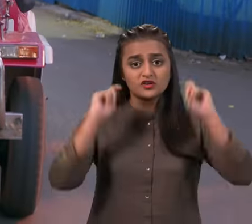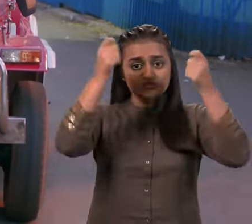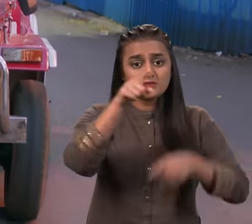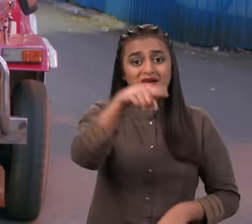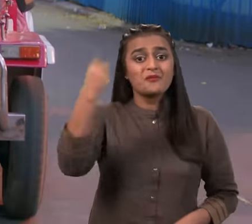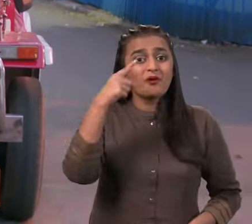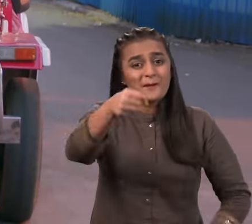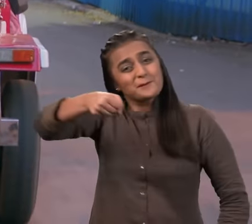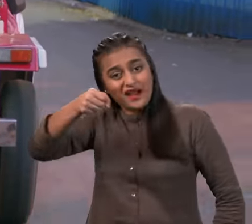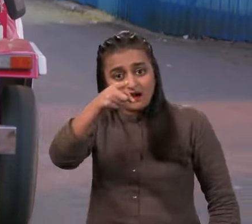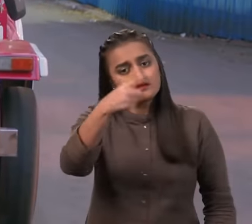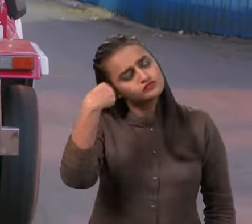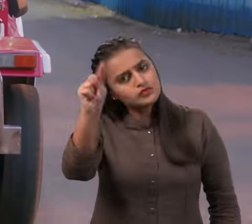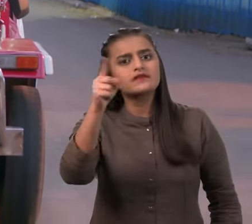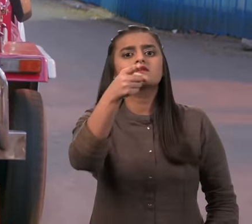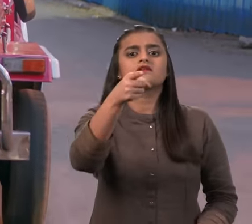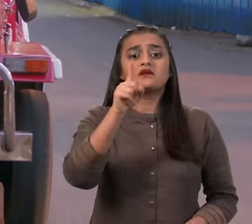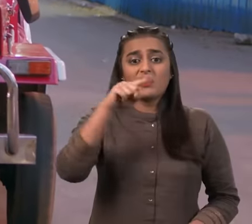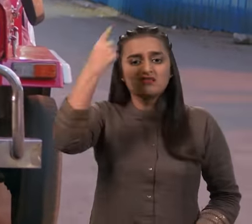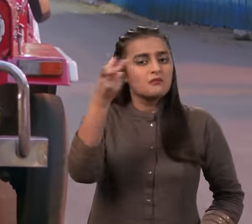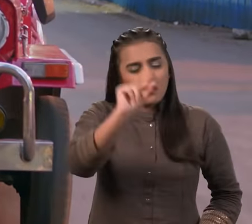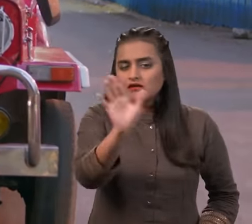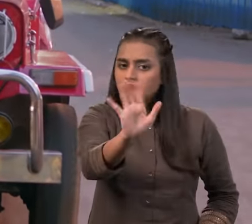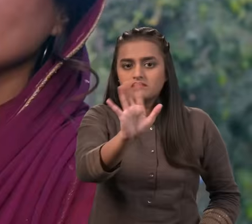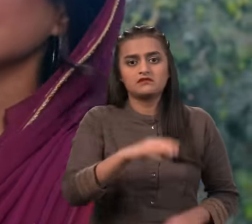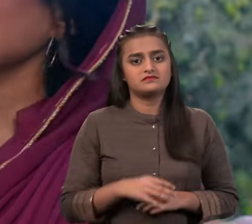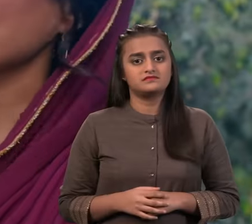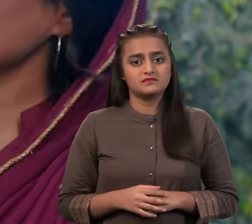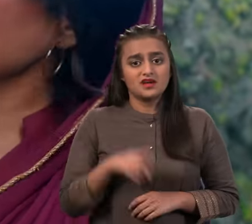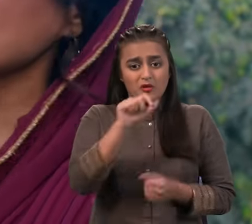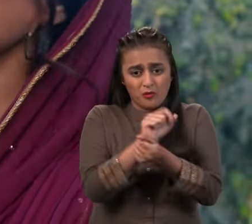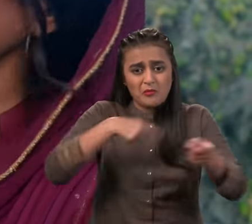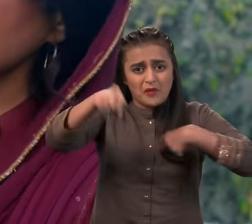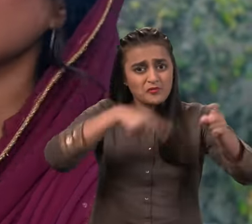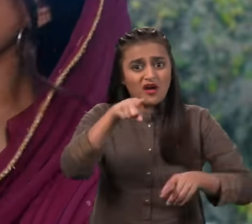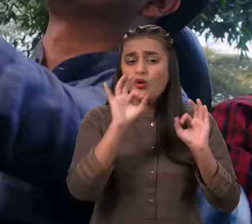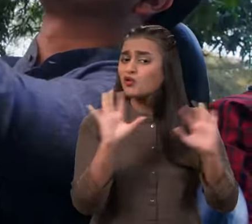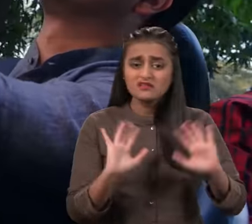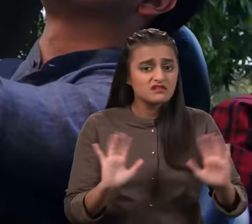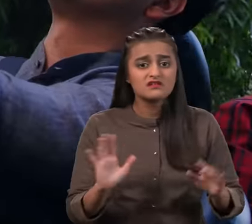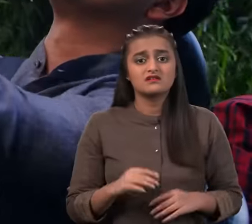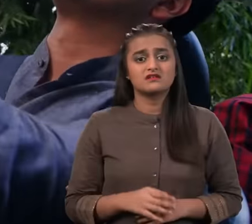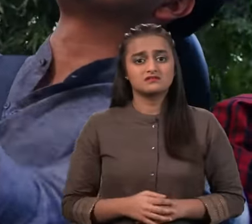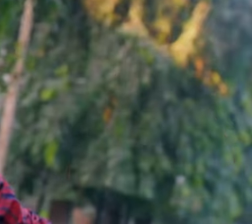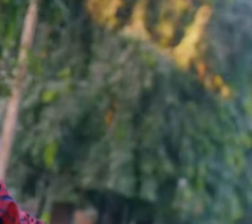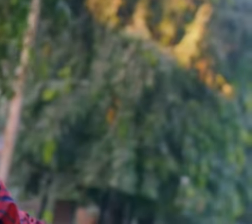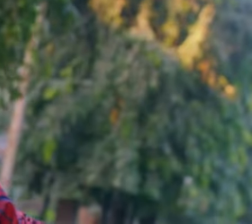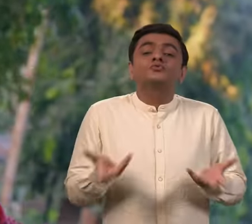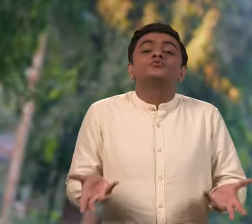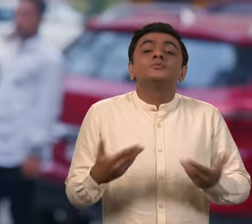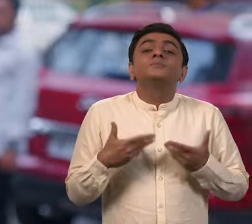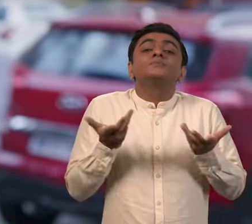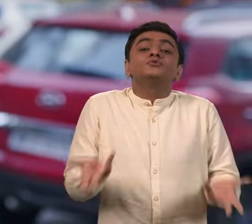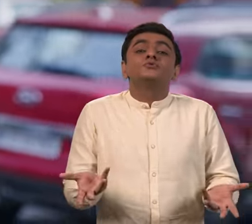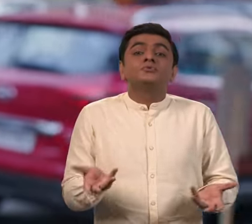सोम उस लड़के के साथ तूने जो कुछ भी किया ठीक किया, लेकिन दोबारा ऐसा मत करना। ये पुलिस पुलिस के चक्कर सही नहीं होते हैं तुम लोगों की उम्र में। होता होगा